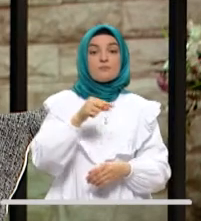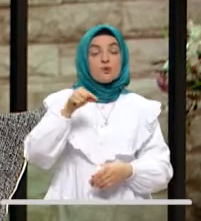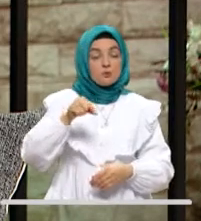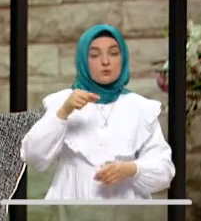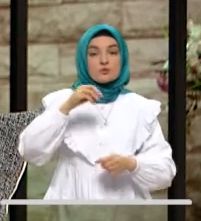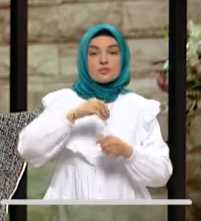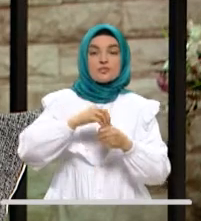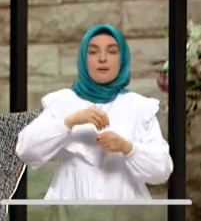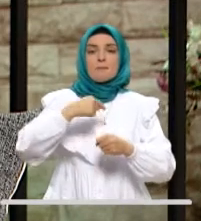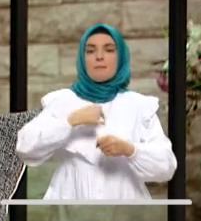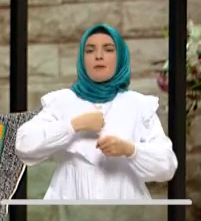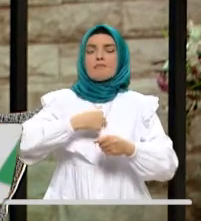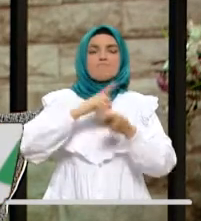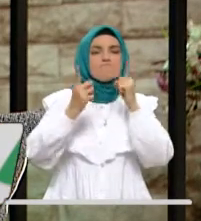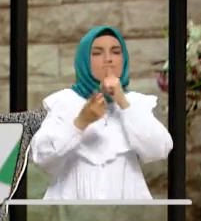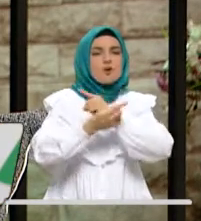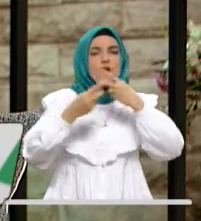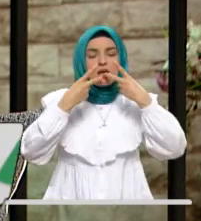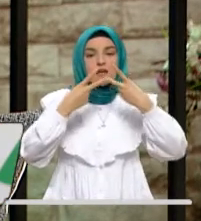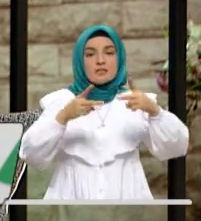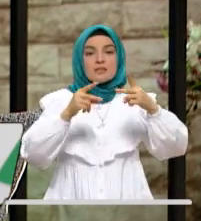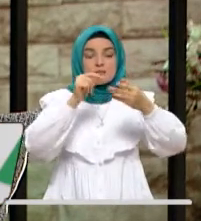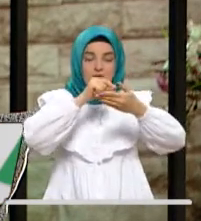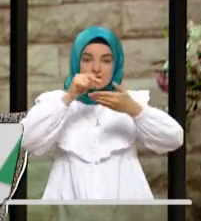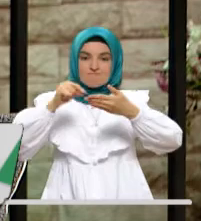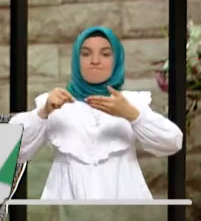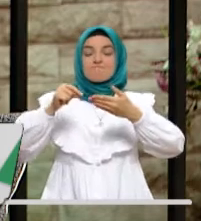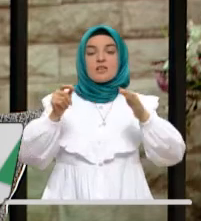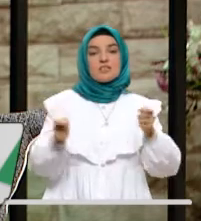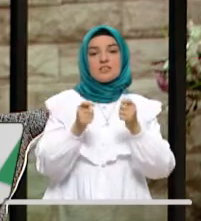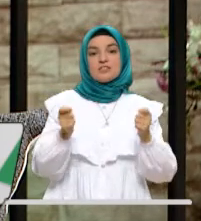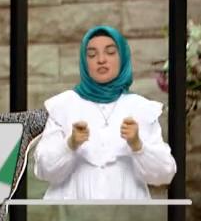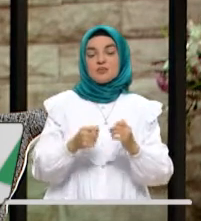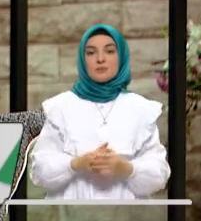yine ürün açıklamaları kısmında açıklamaya çalışıyorum bu bilgileri.